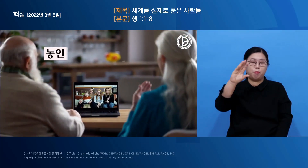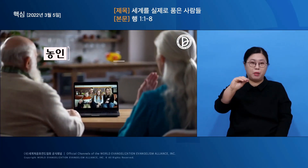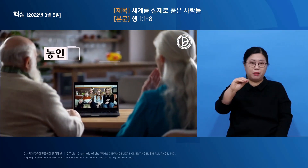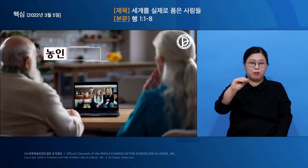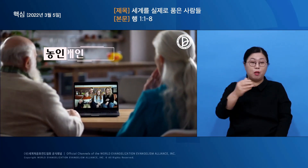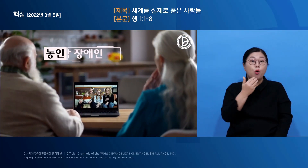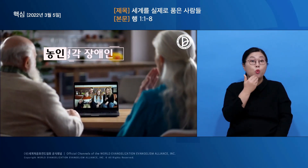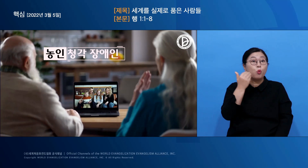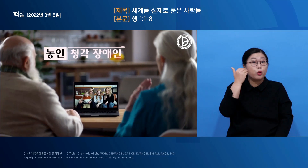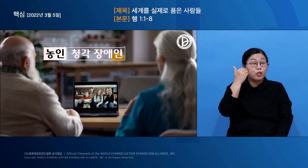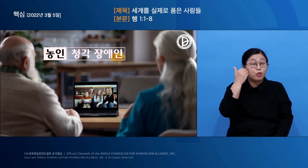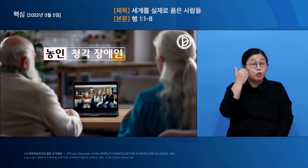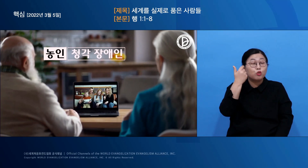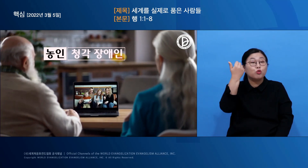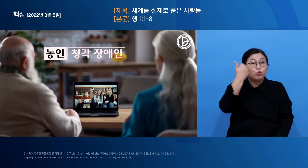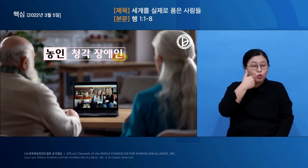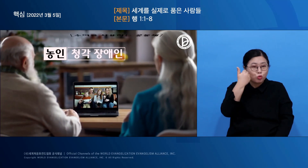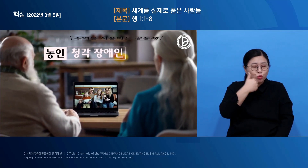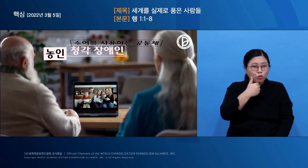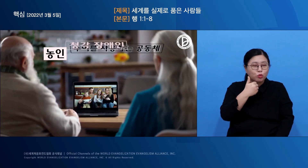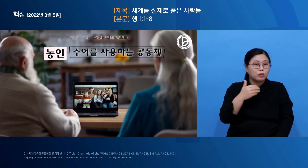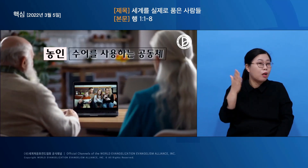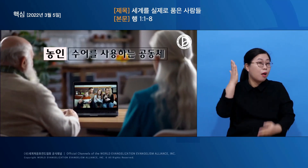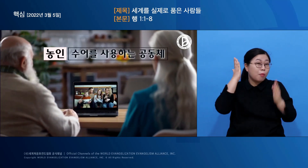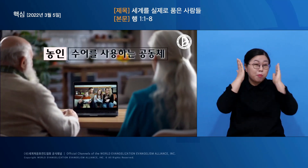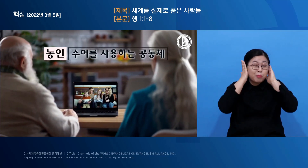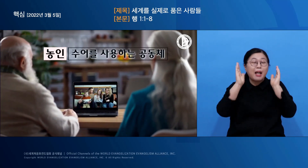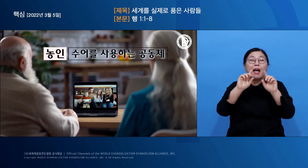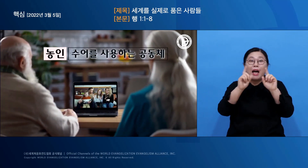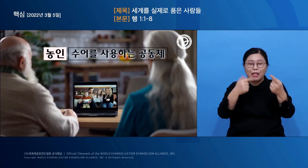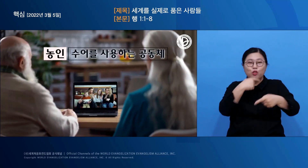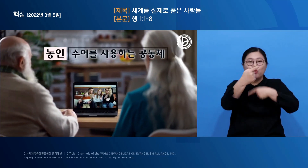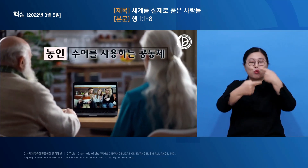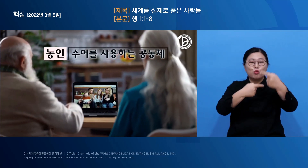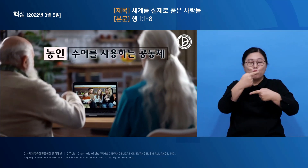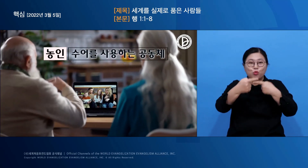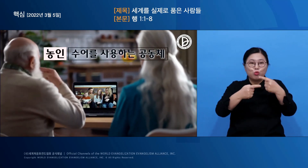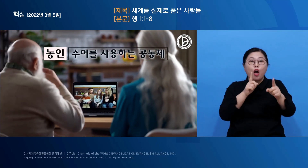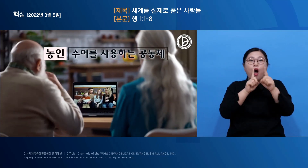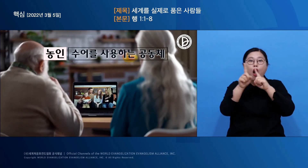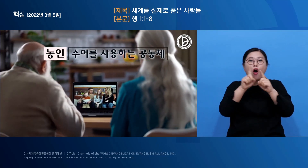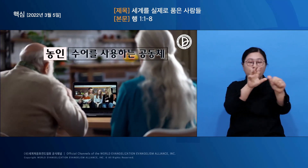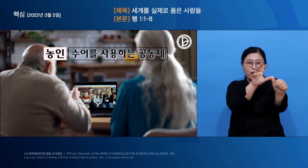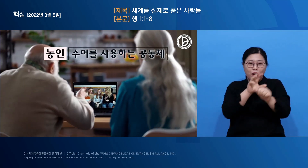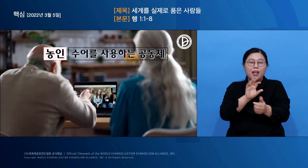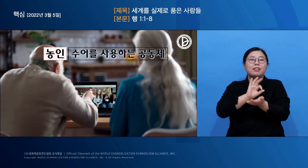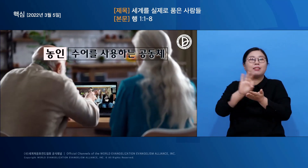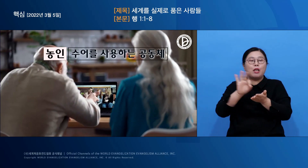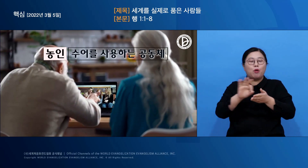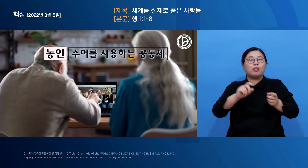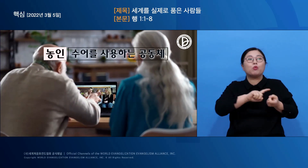농인은 청각장애인이 아니라 수어라는 언어를 사용하는 공동체입니다.